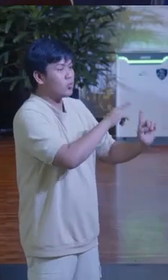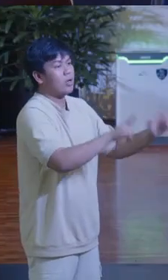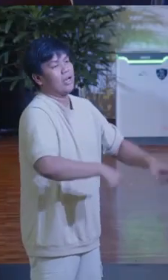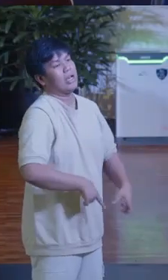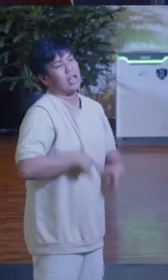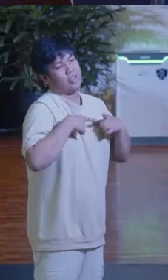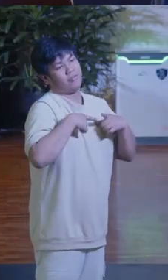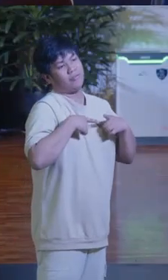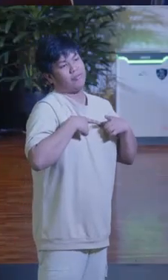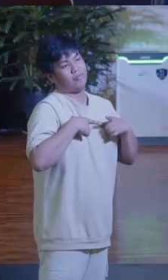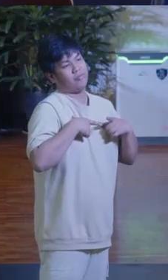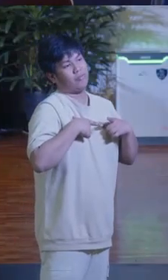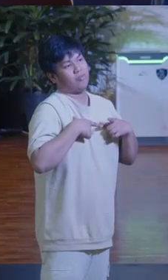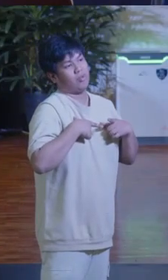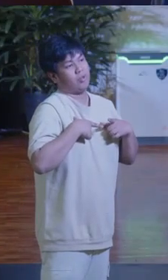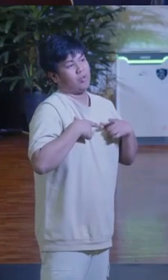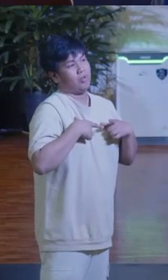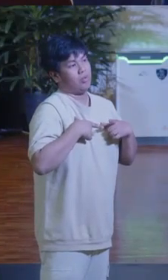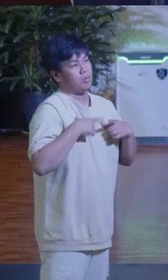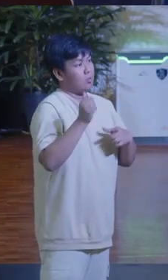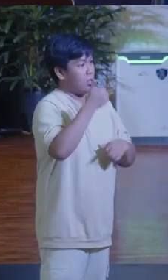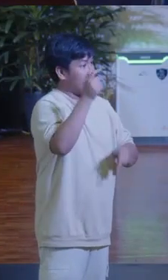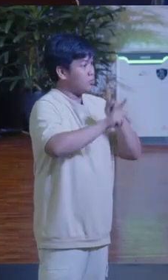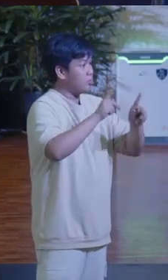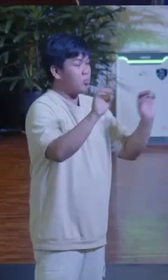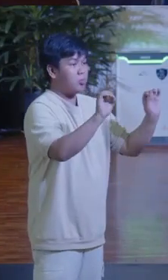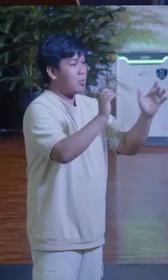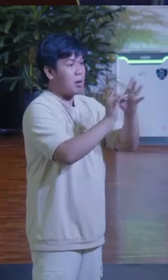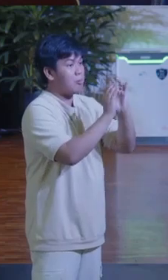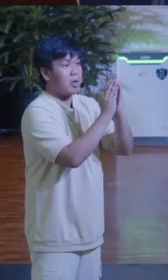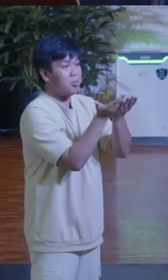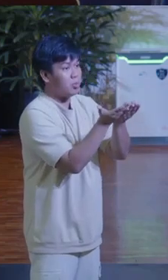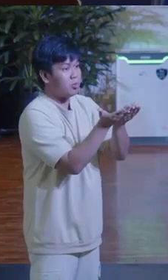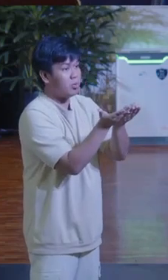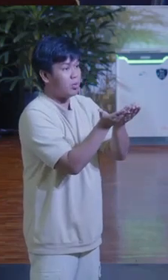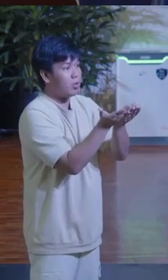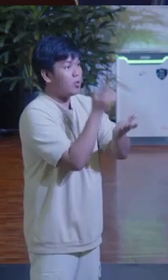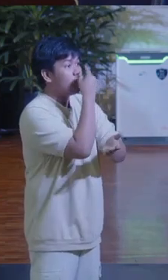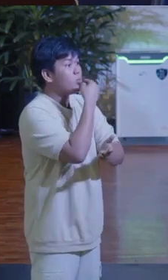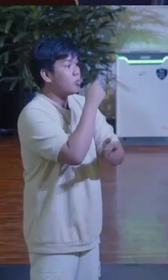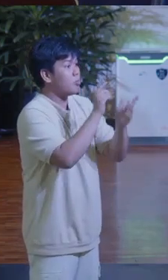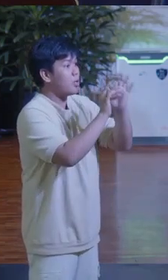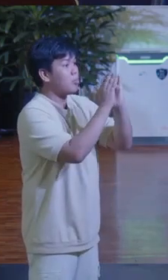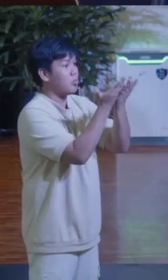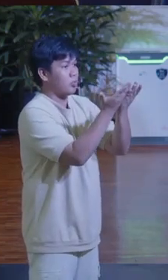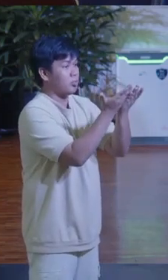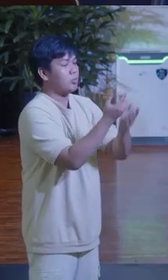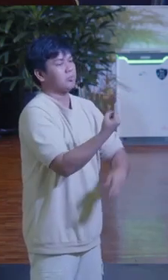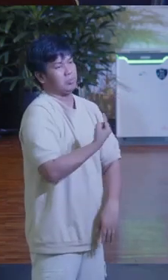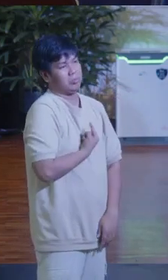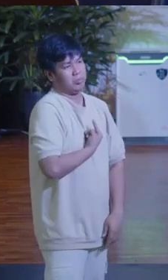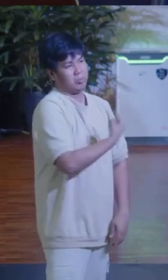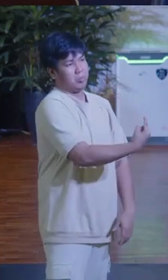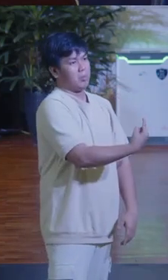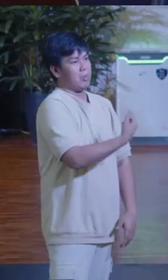Baka kayo lang ang talagang tanging ehemplo nila ng isang niligtas sa pamamagitan ng grasya ng Diyos.